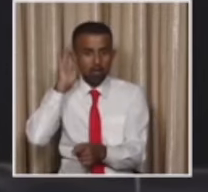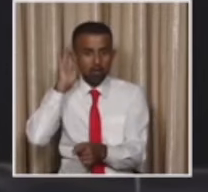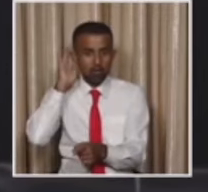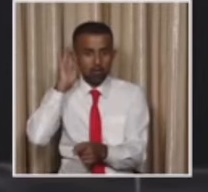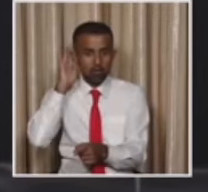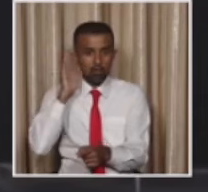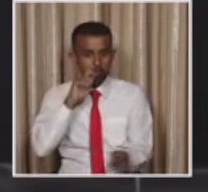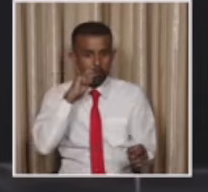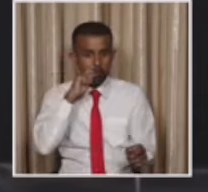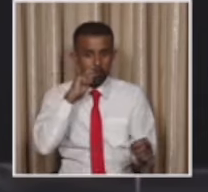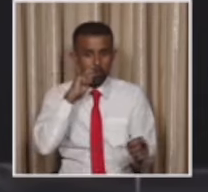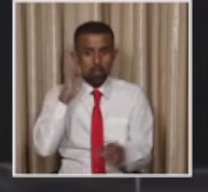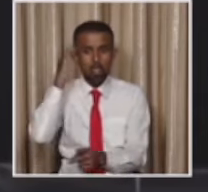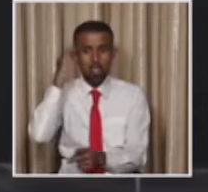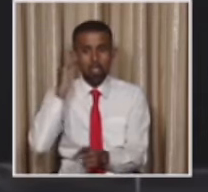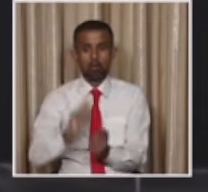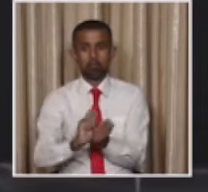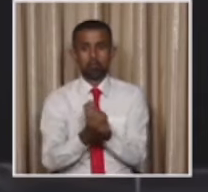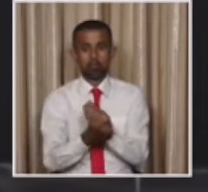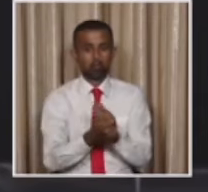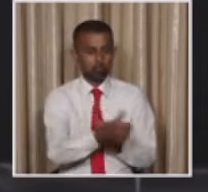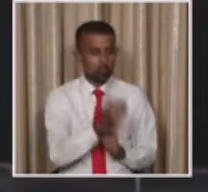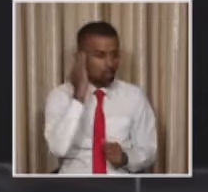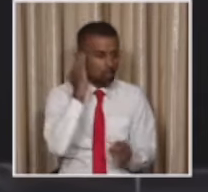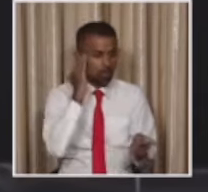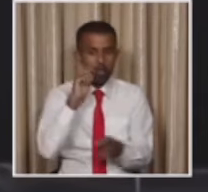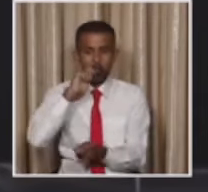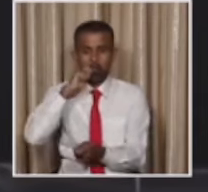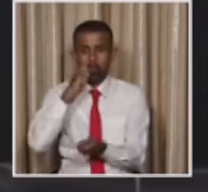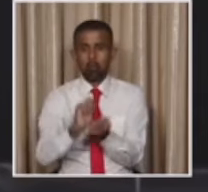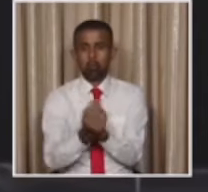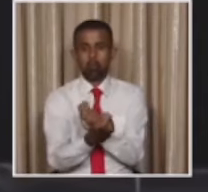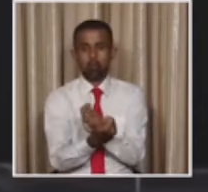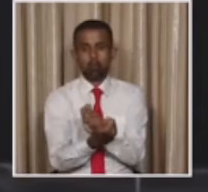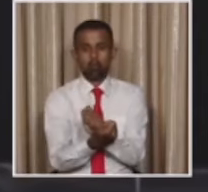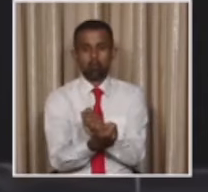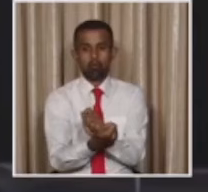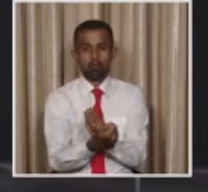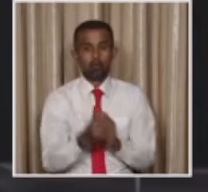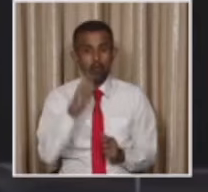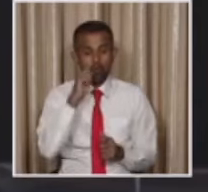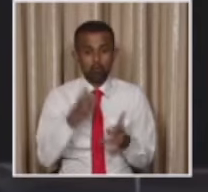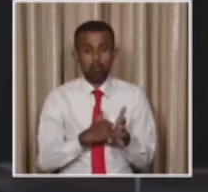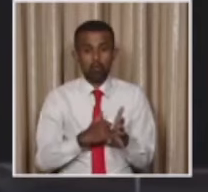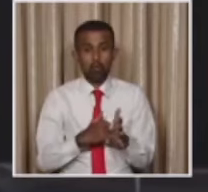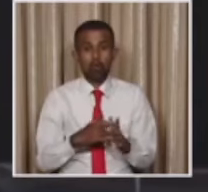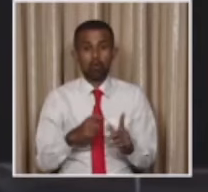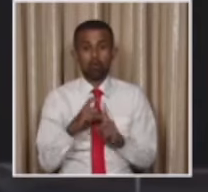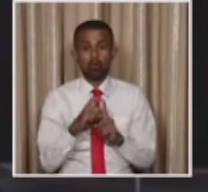ඉන්න කොළු පැටියව ගෑනු දරුවෙක් කරන්න, හොඳට ඉන්න ගෑනු දරුවව පිරිමි දරුවෙක් කරන්න, පුරුෂ ලිංගිකයෙක් ඩොලර්